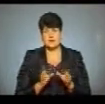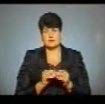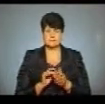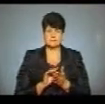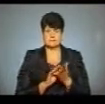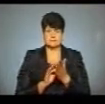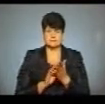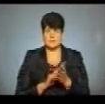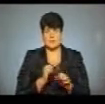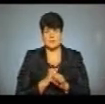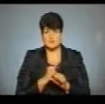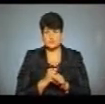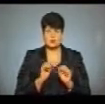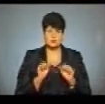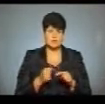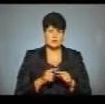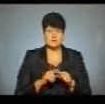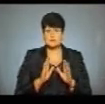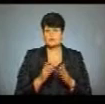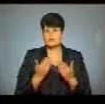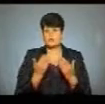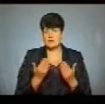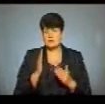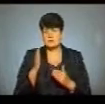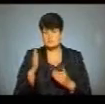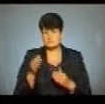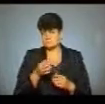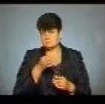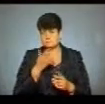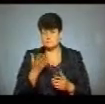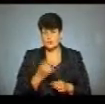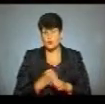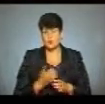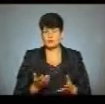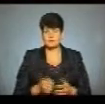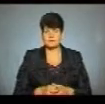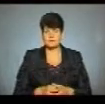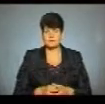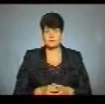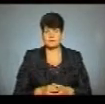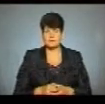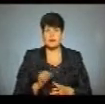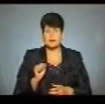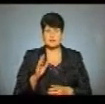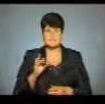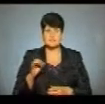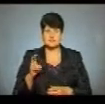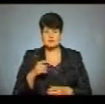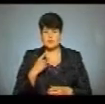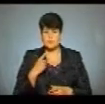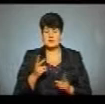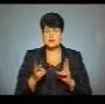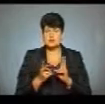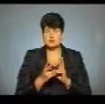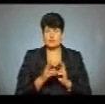і таким чином працювати, і, можливо, це буде вашим майбутнім захопленням, бо навіть роботою. Аліна Висоцька каже, після зустрічі з